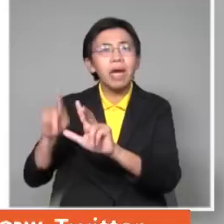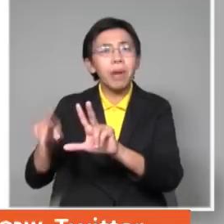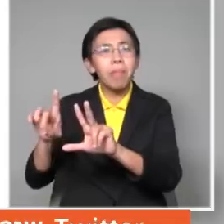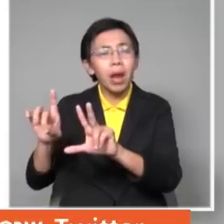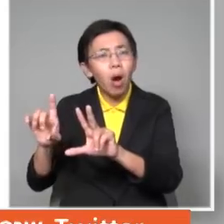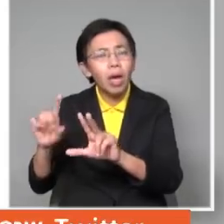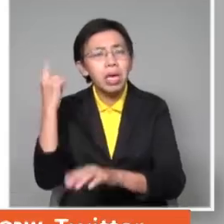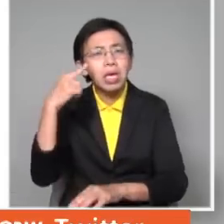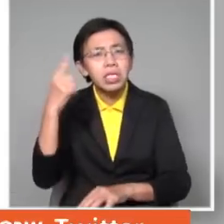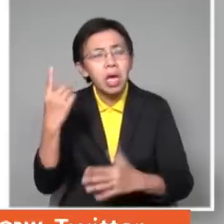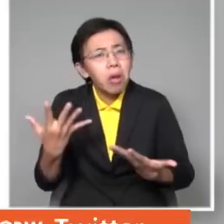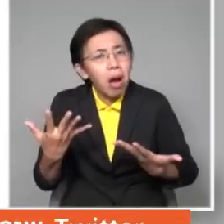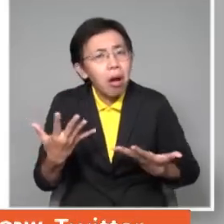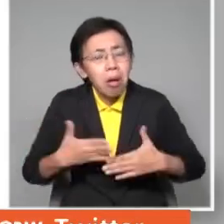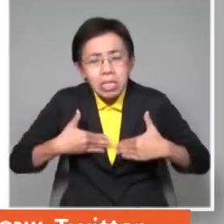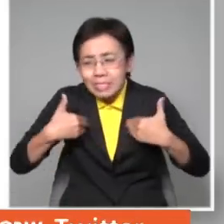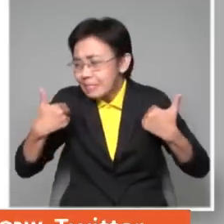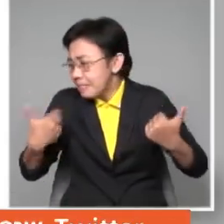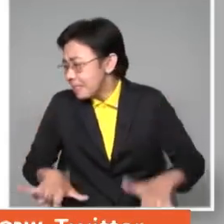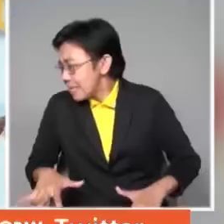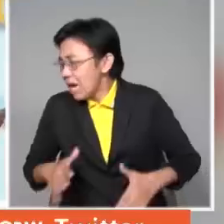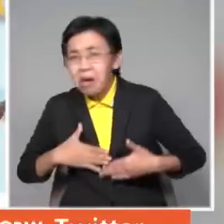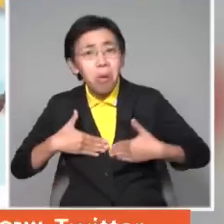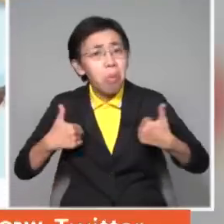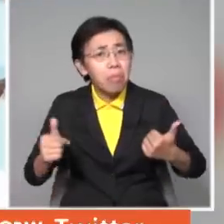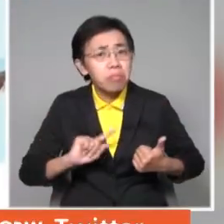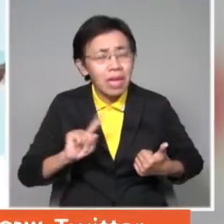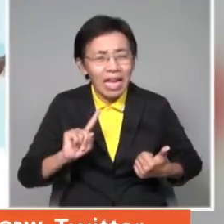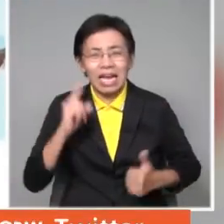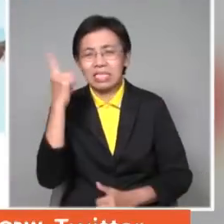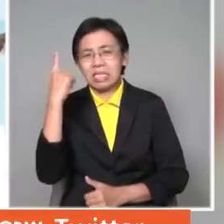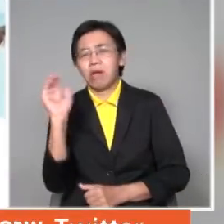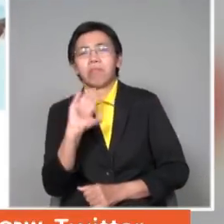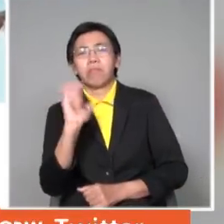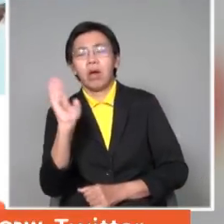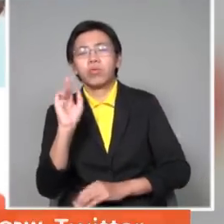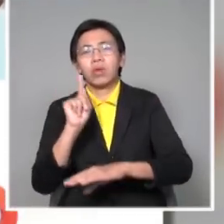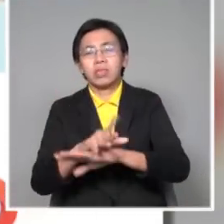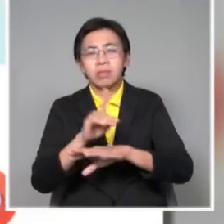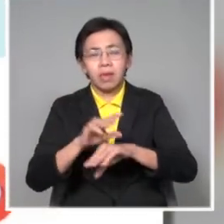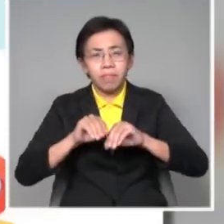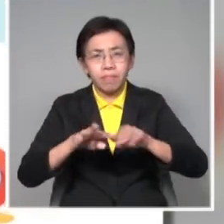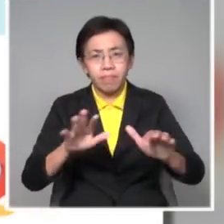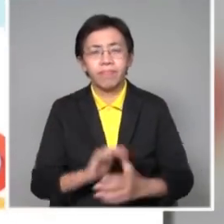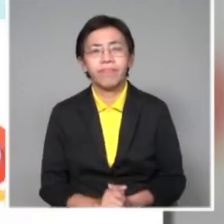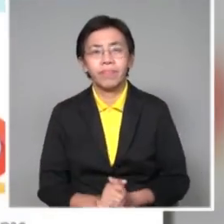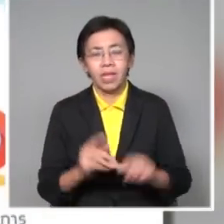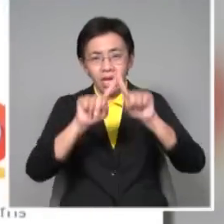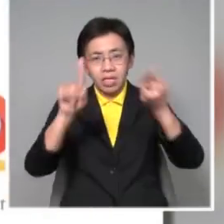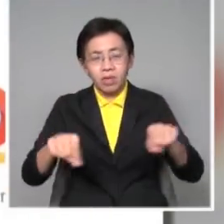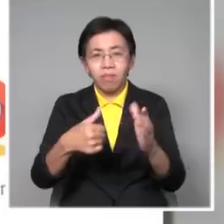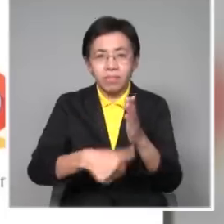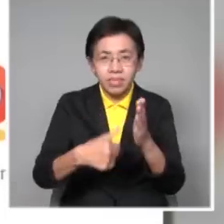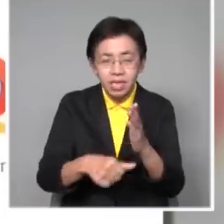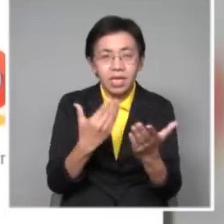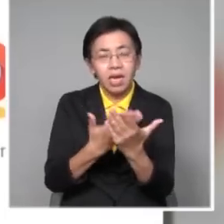ที่ยวปันสุขตรงไหนใครจะเที่ยวนี่คือหนึ่งในความเห็นที่เกิดขึ้นในโลกออนไลน์นะคะแต่หลายคนเลยค่ะเขานำเอาใบเสร็จรายละเอีย